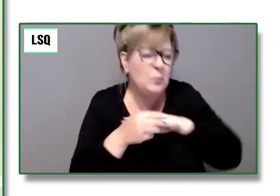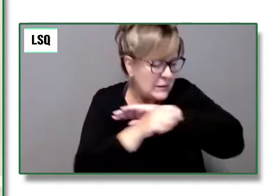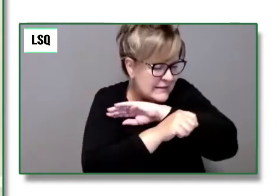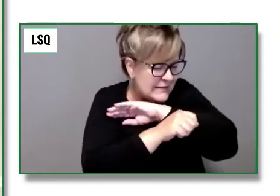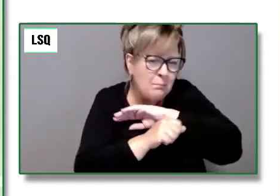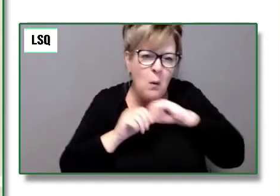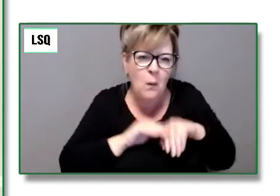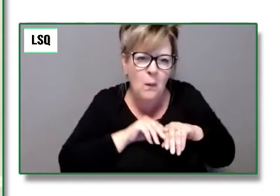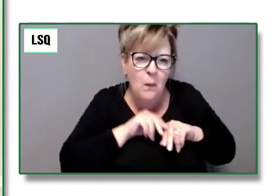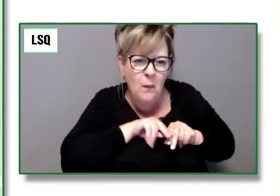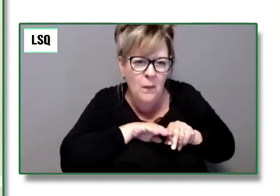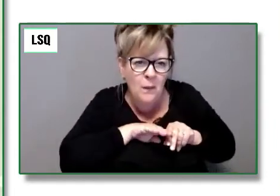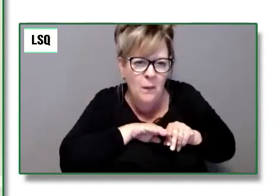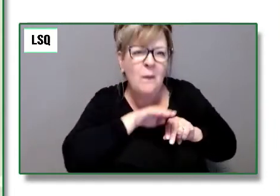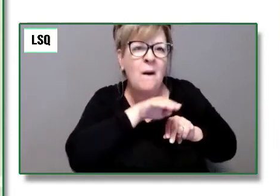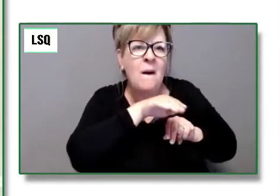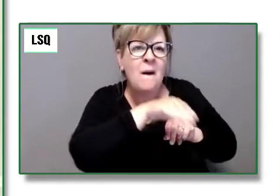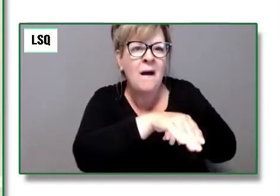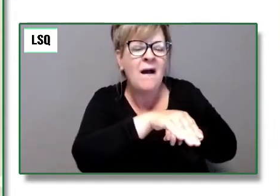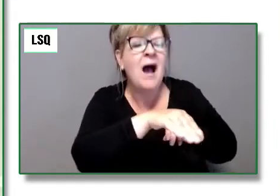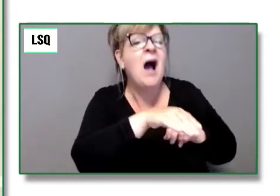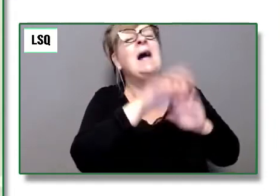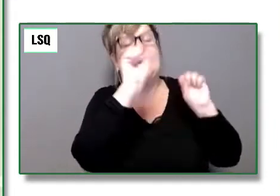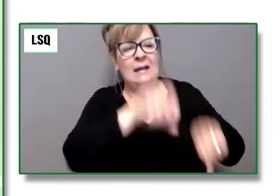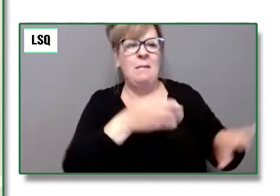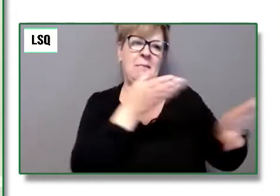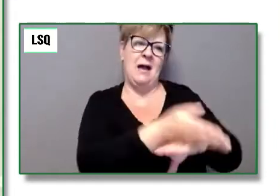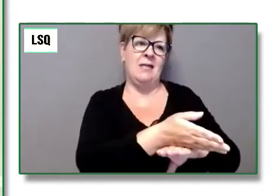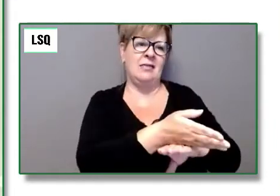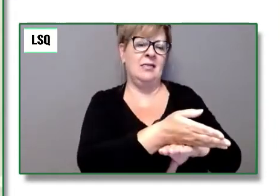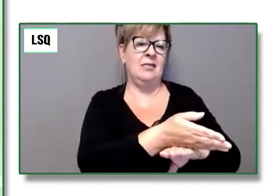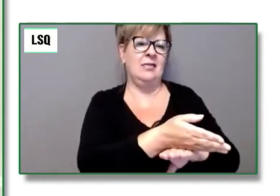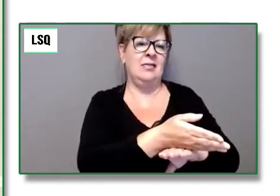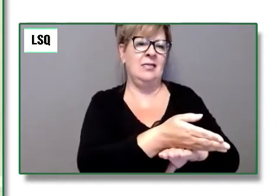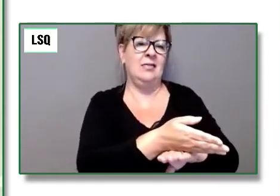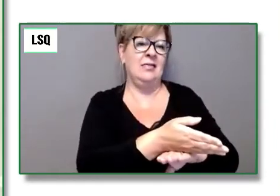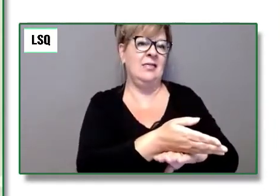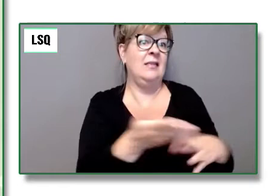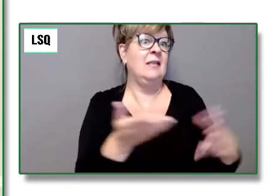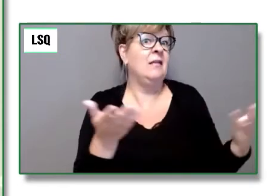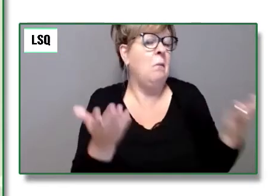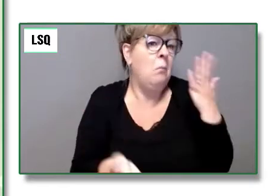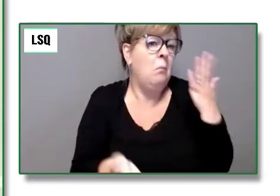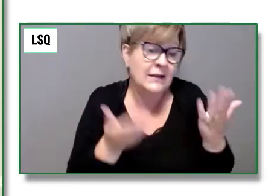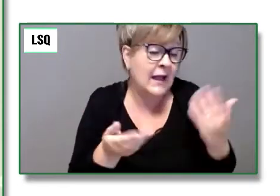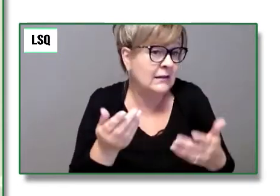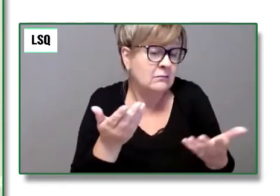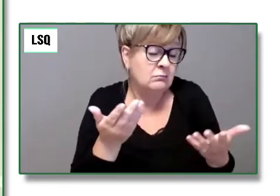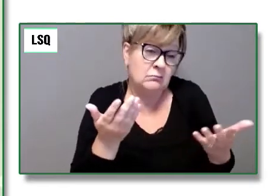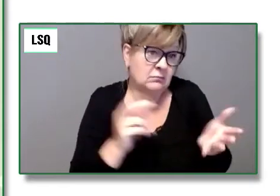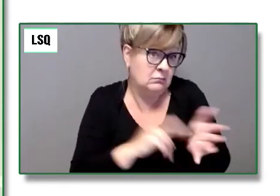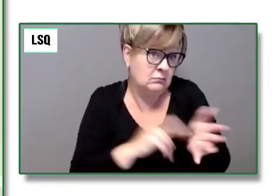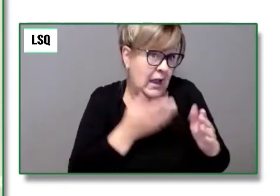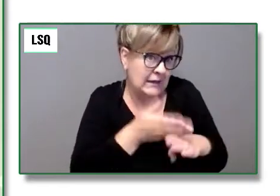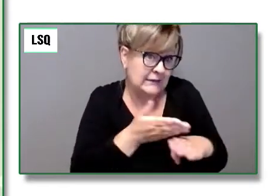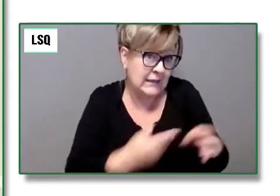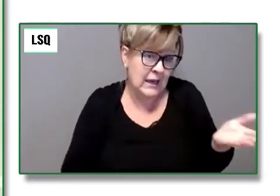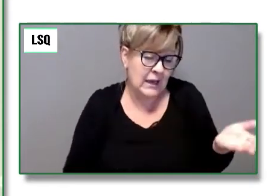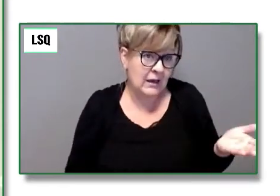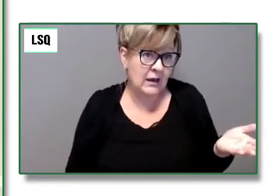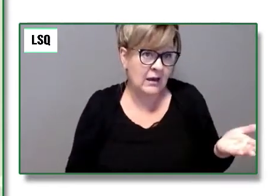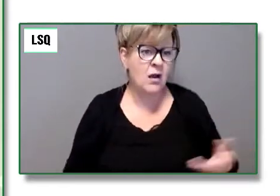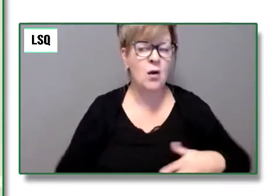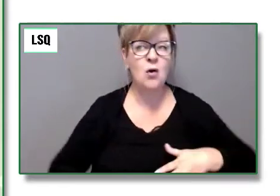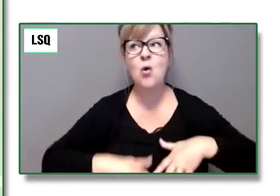Ça peut aussi être la façon dont on partage l'information pour permettre aux gens de réunir